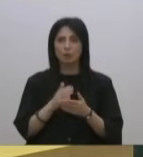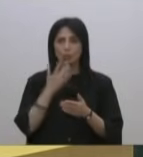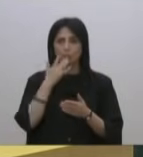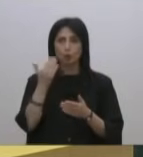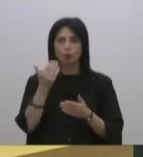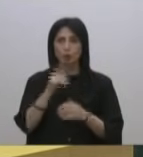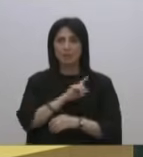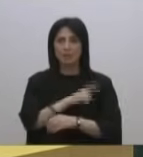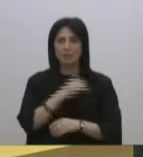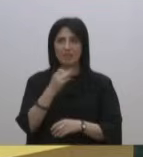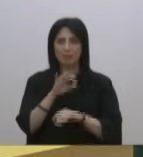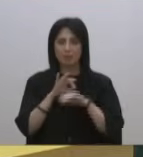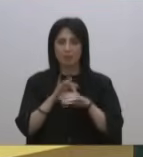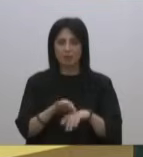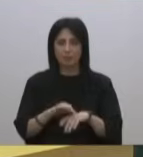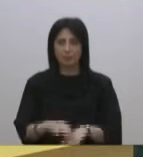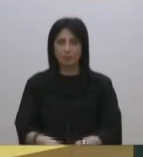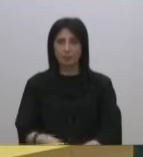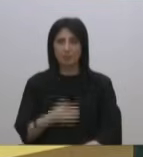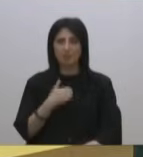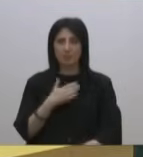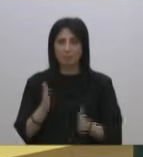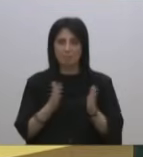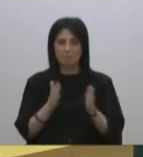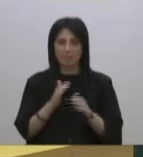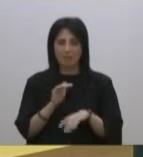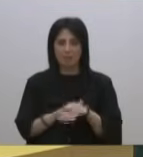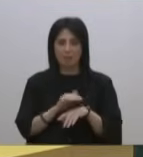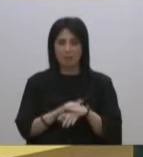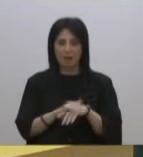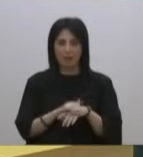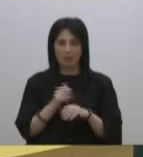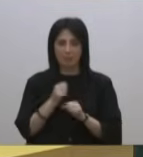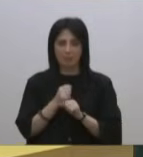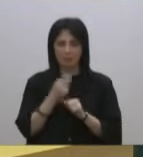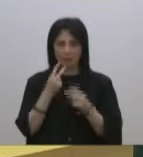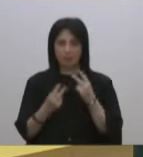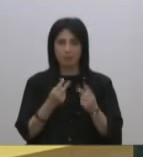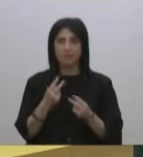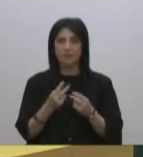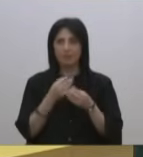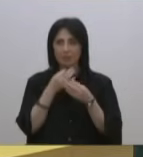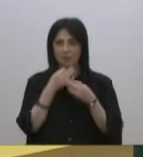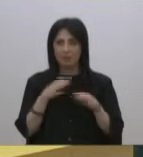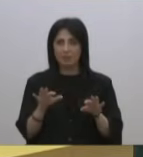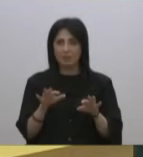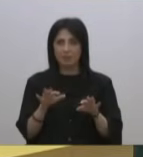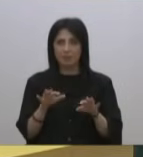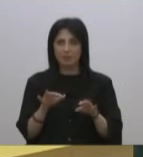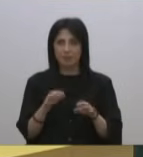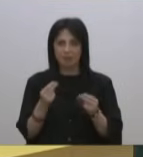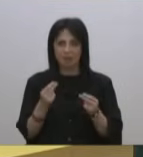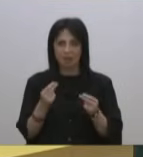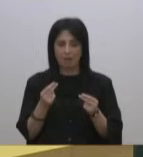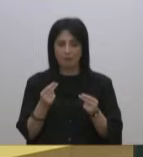უცხოური ძალის ინტერესების გამტარებელი. ჩვენ მაქსიმალურად ფაქტების კონსტატაციას ვახდენთ. ნებისმიერი